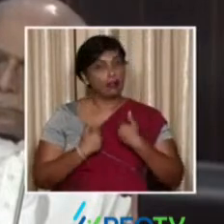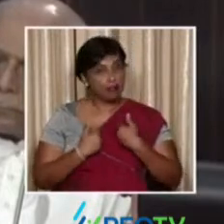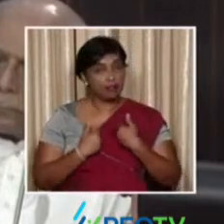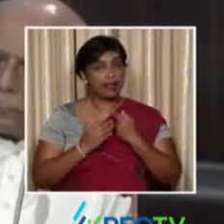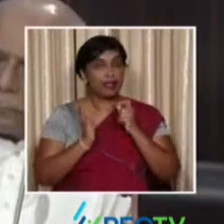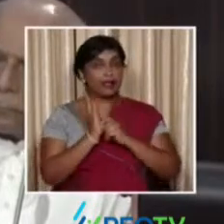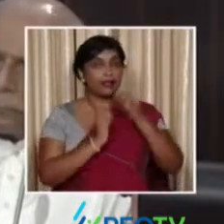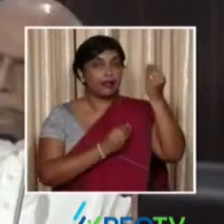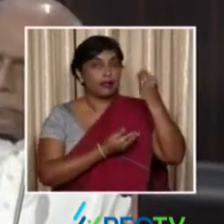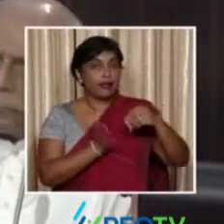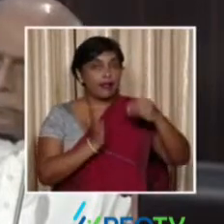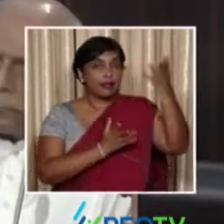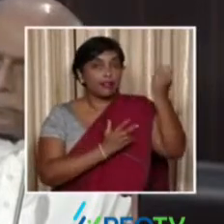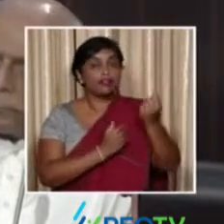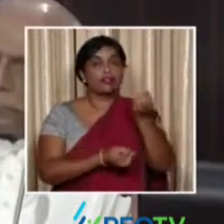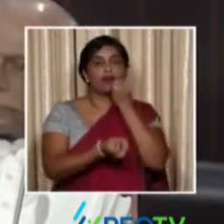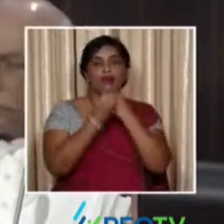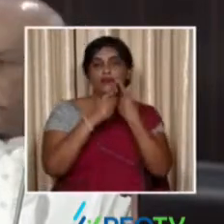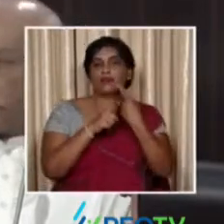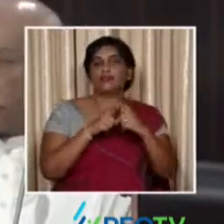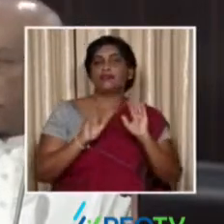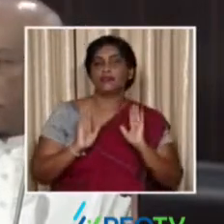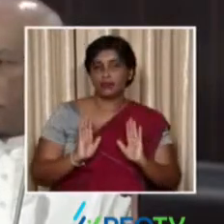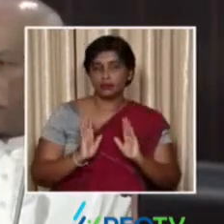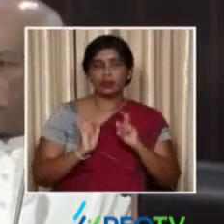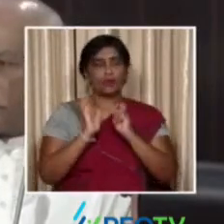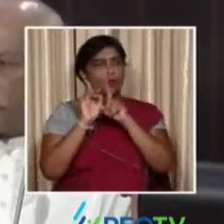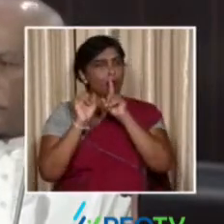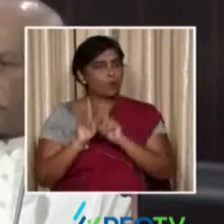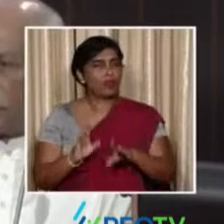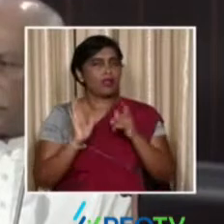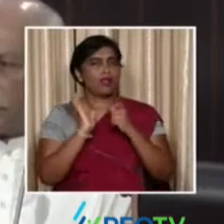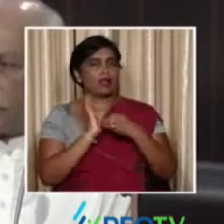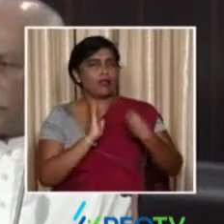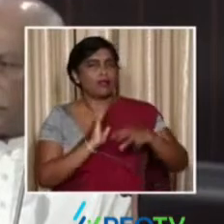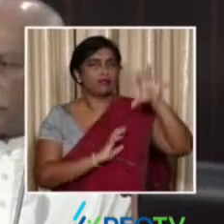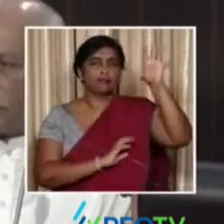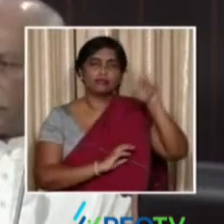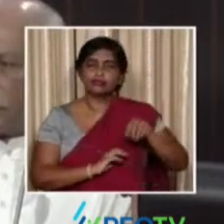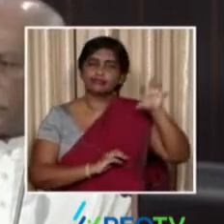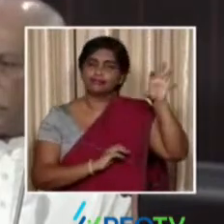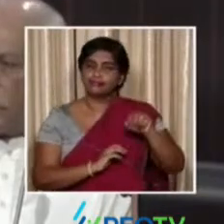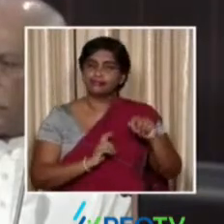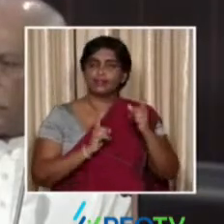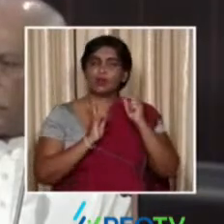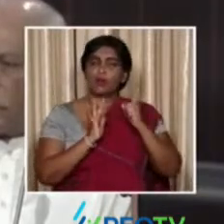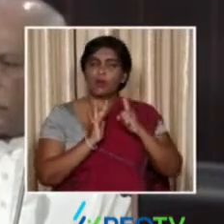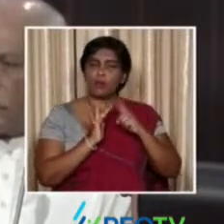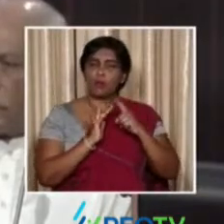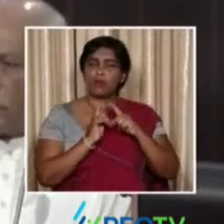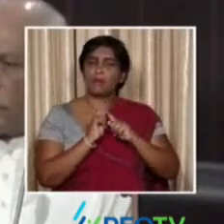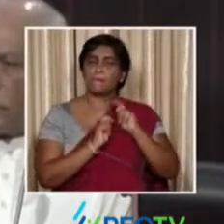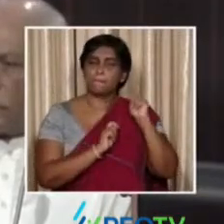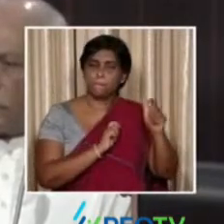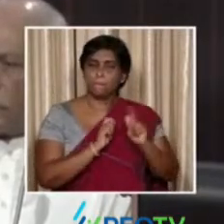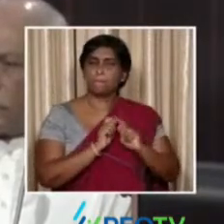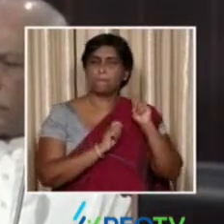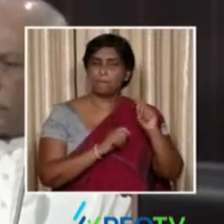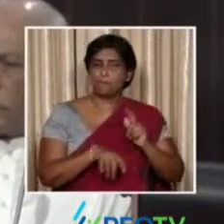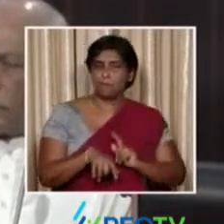ණයගත්තේ පරිභෝජනයට. මේ ආකාරයෙන් ණය ගැනීම සහ පොලි ගෙවීම අන්ත අතුරු අනතුරුදායක